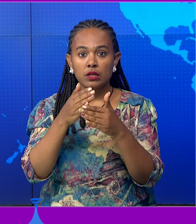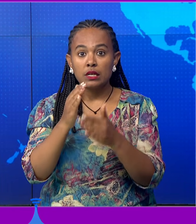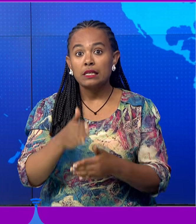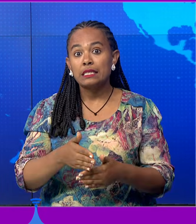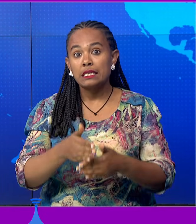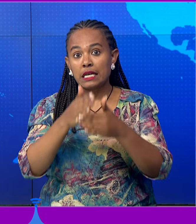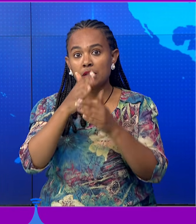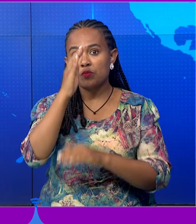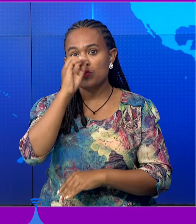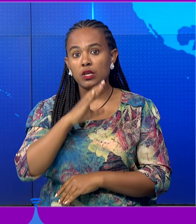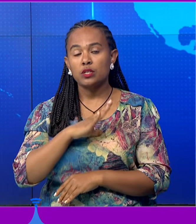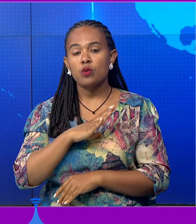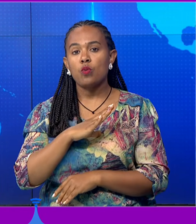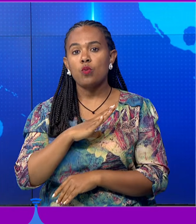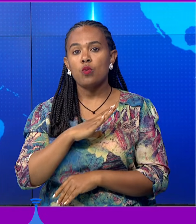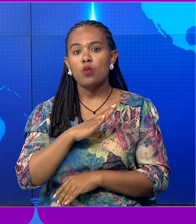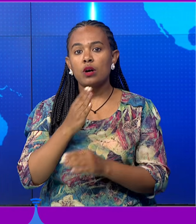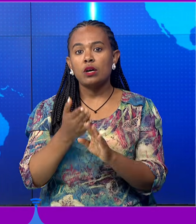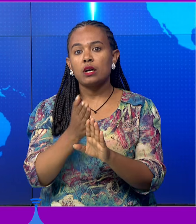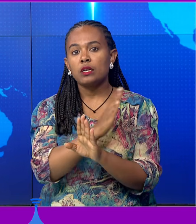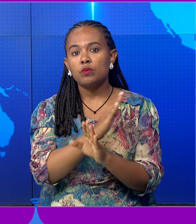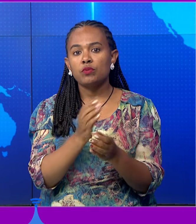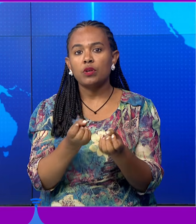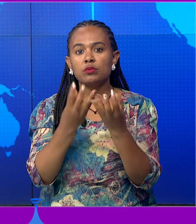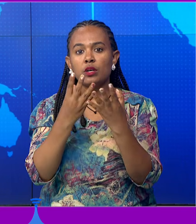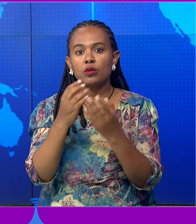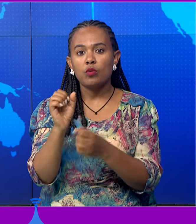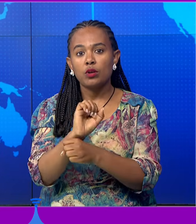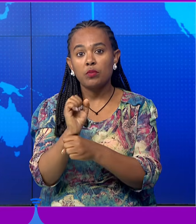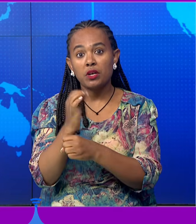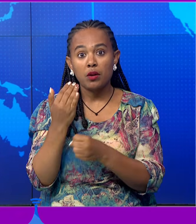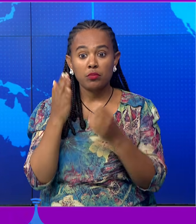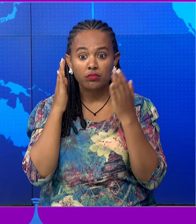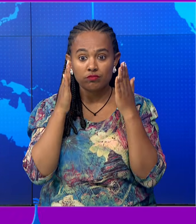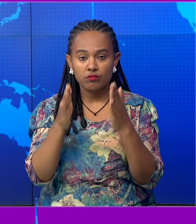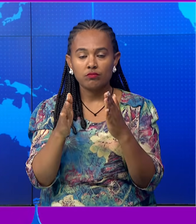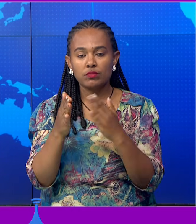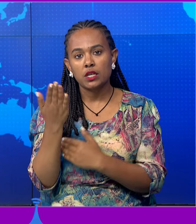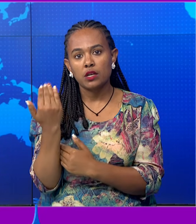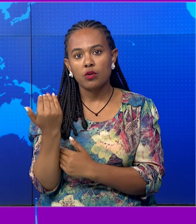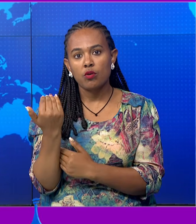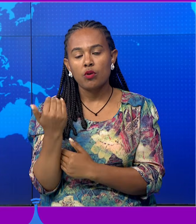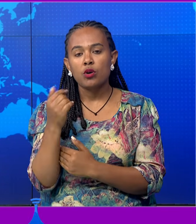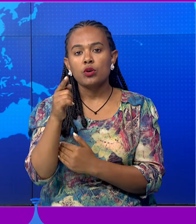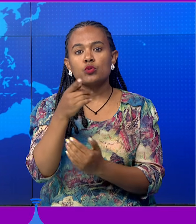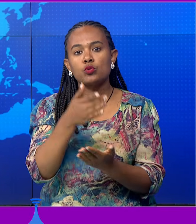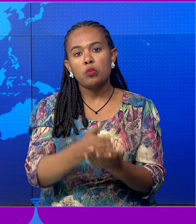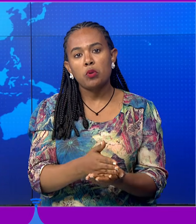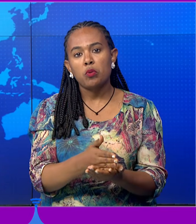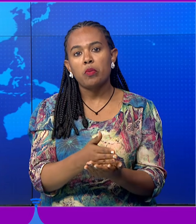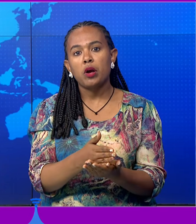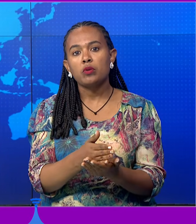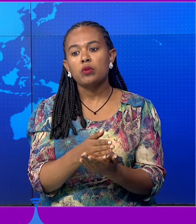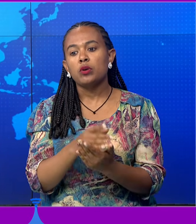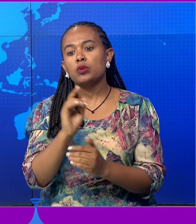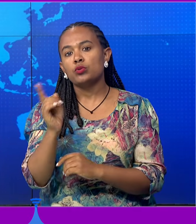ሲገነቡ ለሰውም ከዚህ በፊት አብዛኛው ለመኪና ነበር ትኩረት የሚደረገው። እሱ ማቆሚያ ነው።